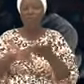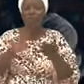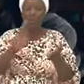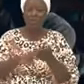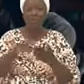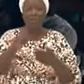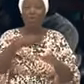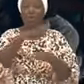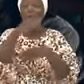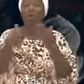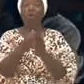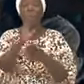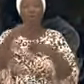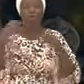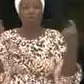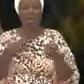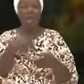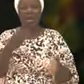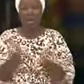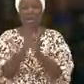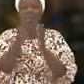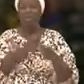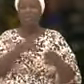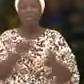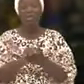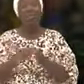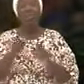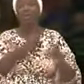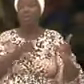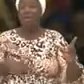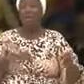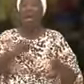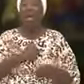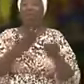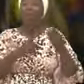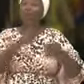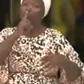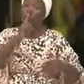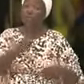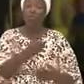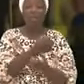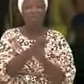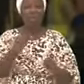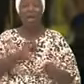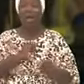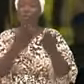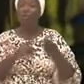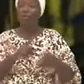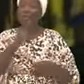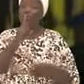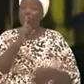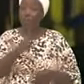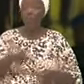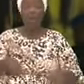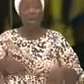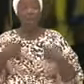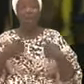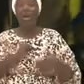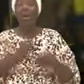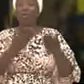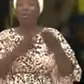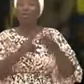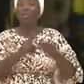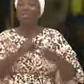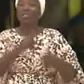dit seigneur je veux le vrai salut ce soir je veux la nouvelle vie je veux un salut